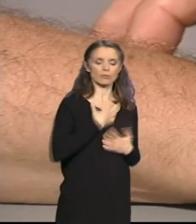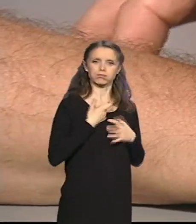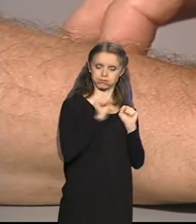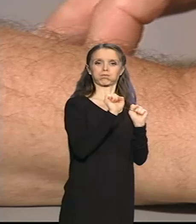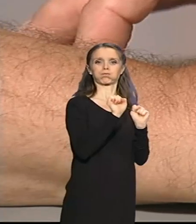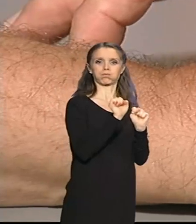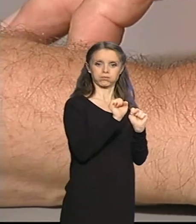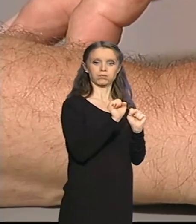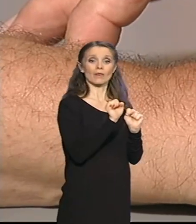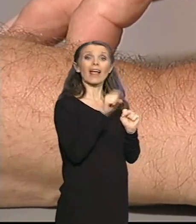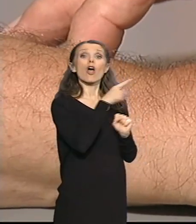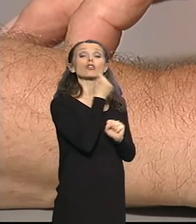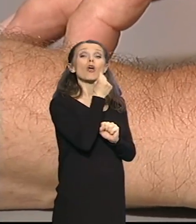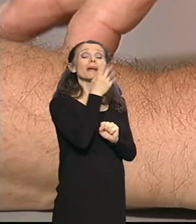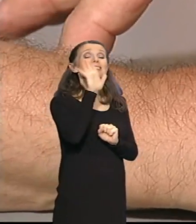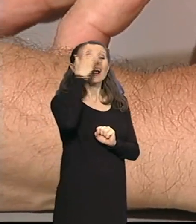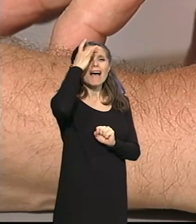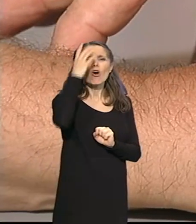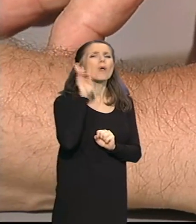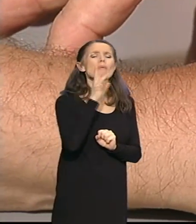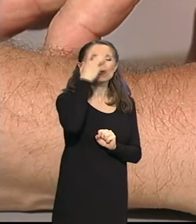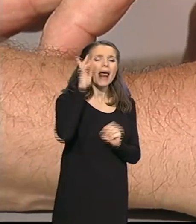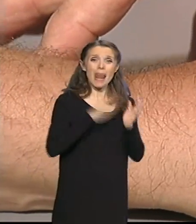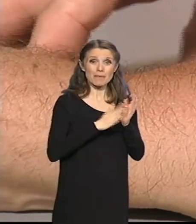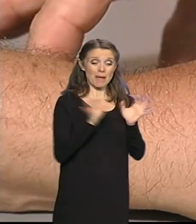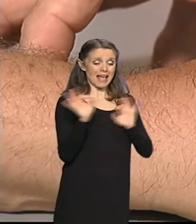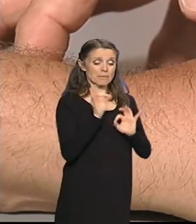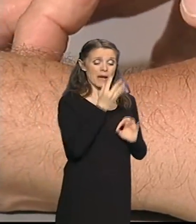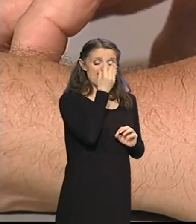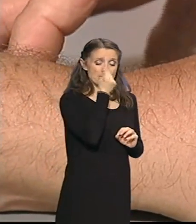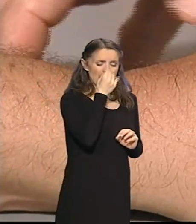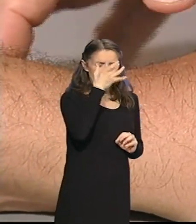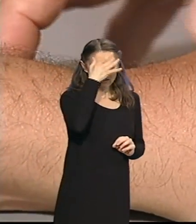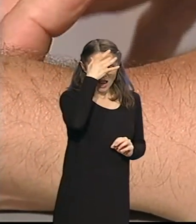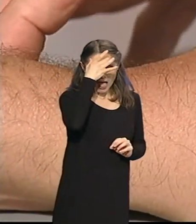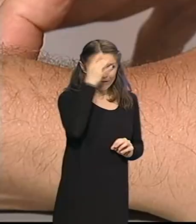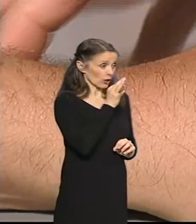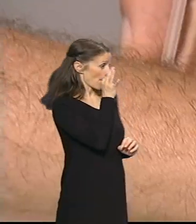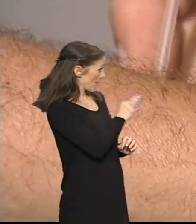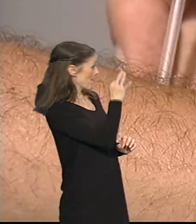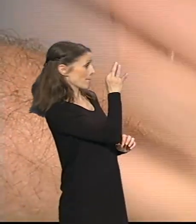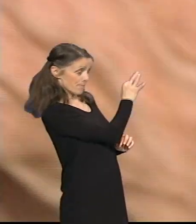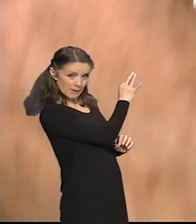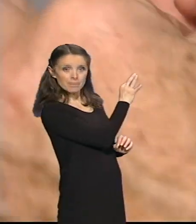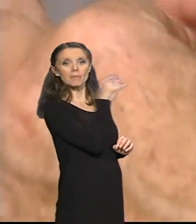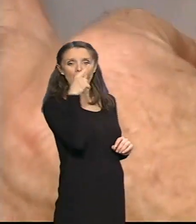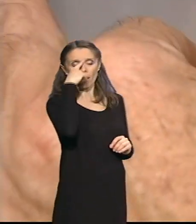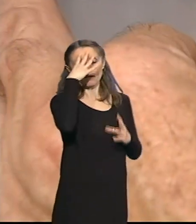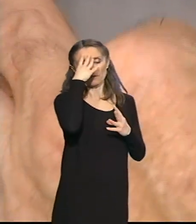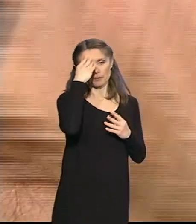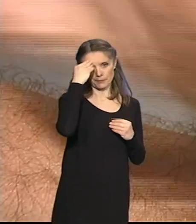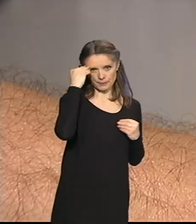dobra za glavobolju koja je vezana za početak prehlade. Tako da ću da vas bocem ove dve tačke. Ova tačka ovde neće